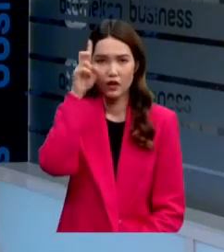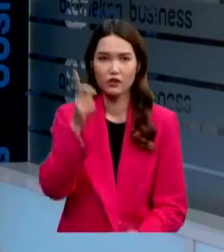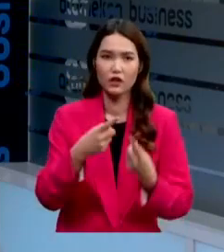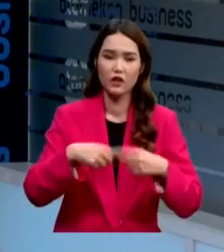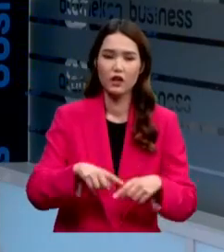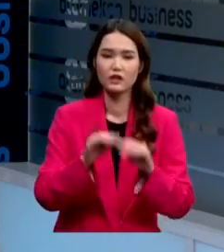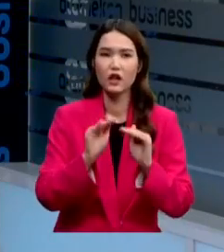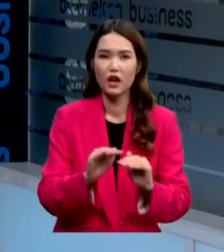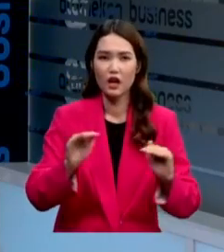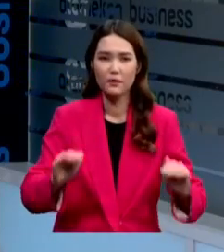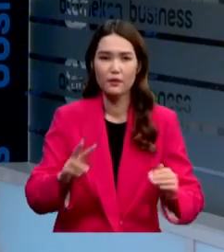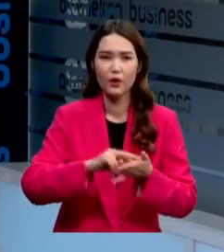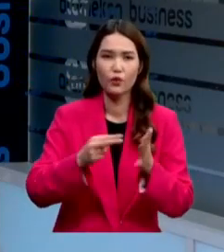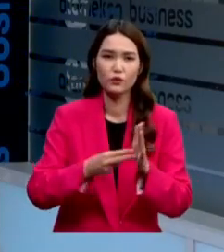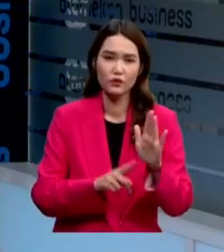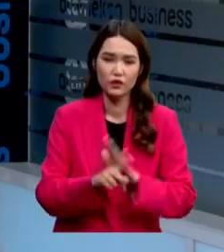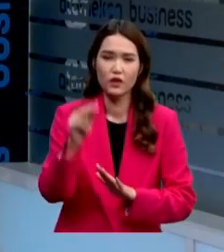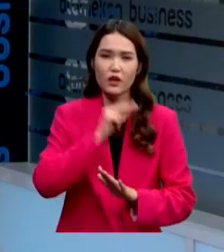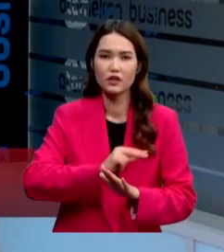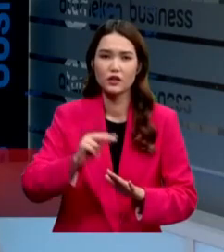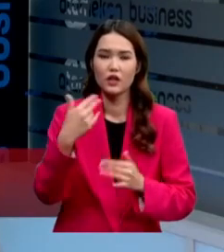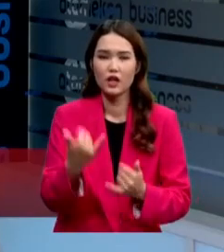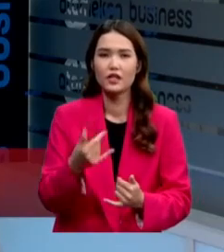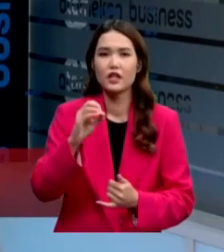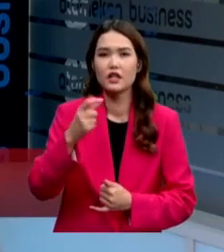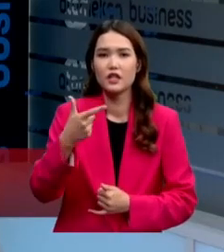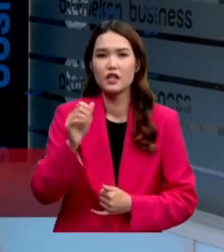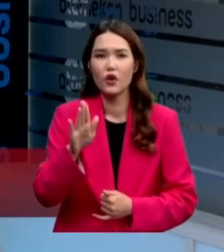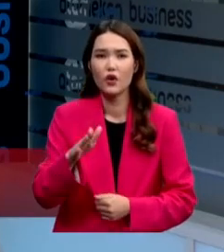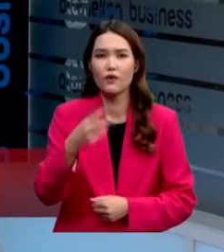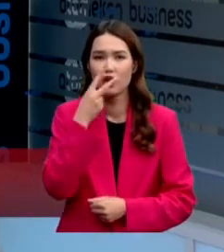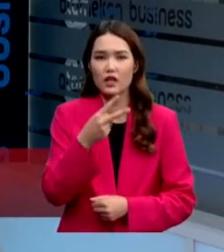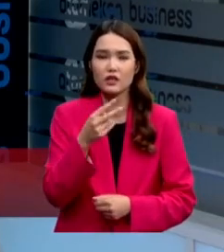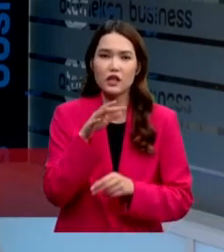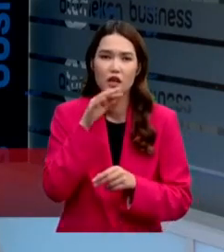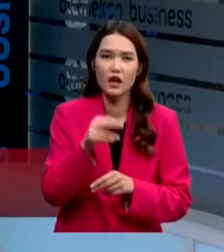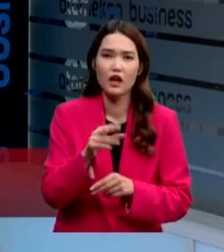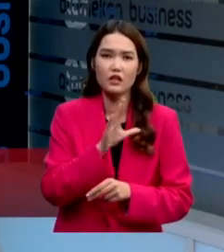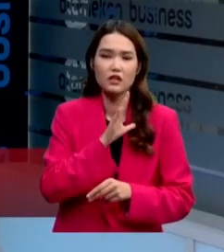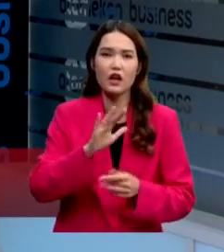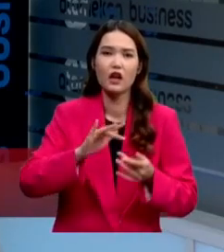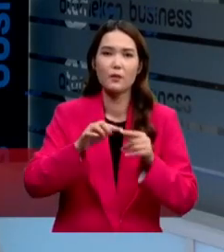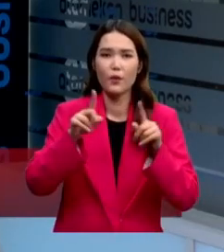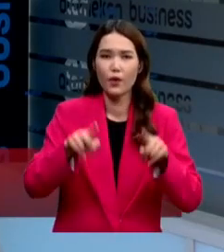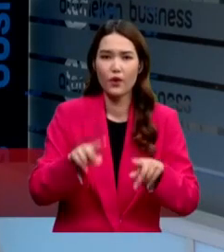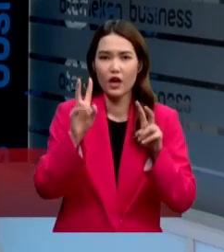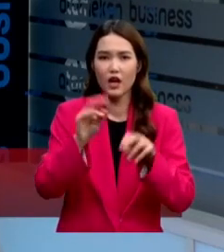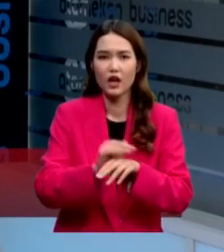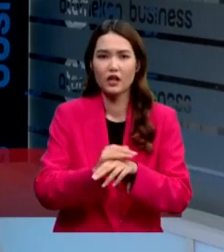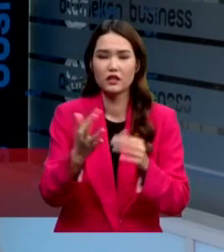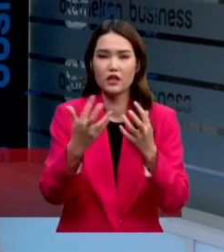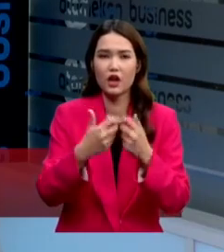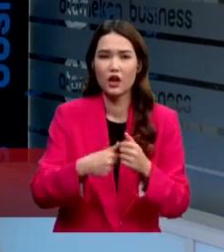Ұлттық қор балаларға жобасының іске қосылғаны сол-ақ екен, ЕГОВ жүйесінде кінәрат шықты. Бұған дейін порталға жеткіншектердің аты-жөні автомат